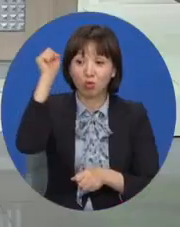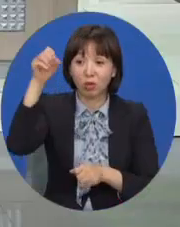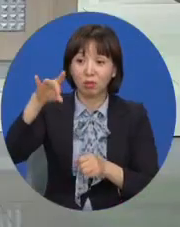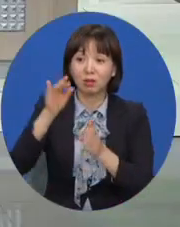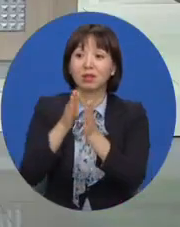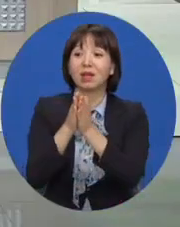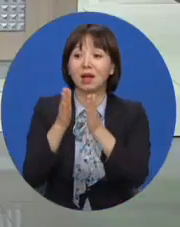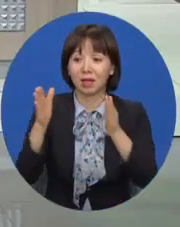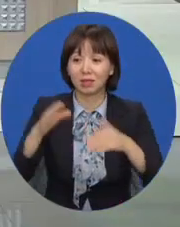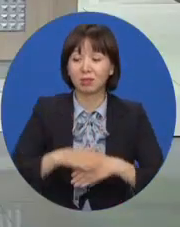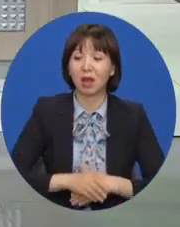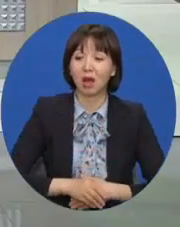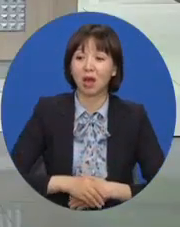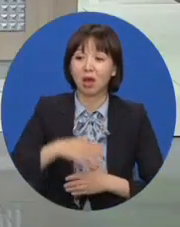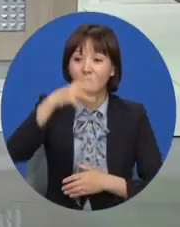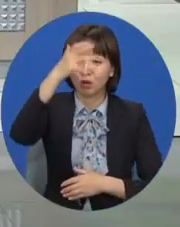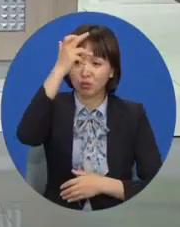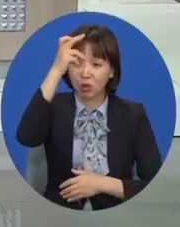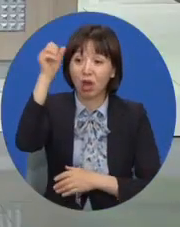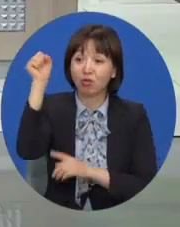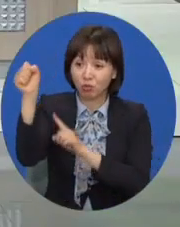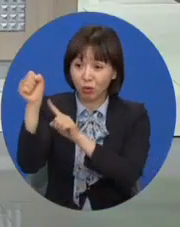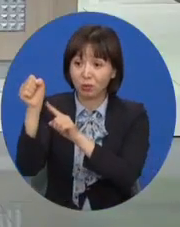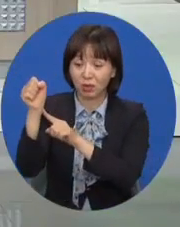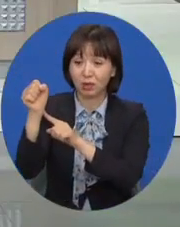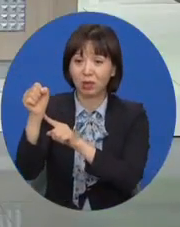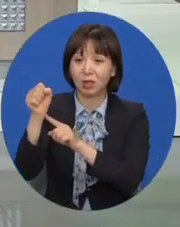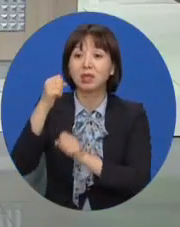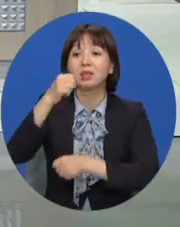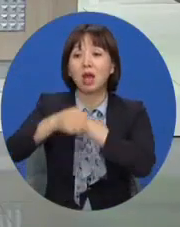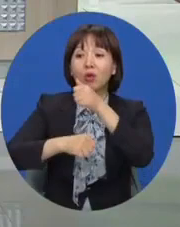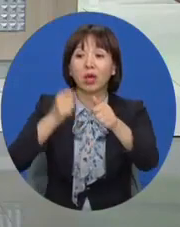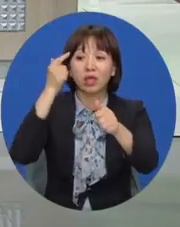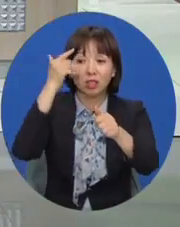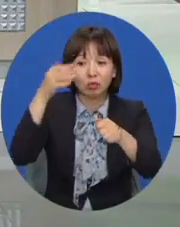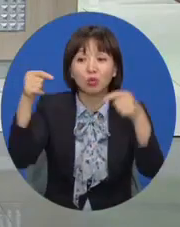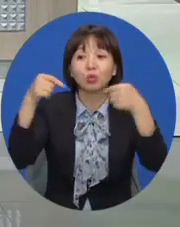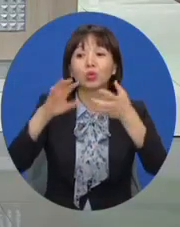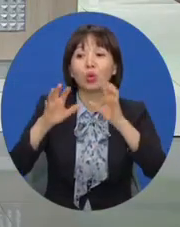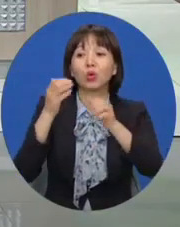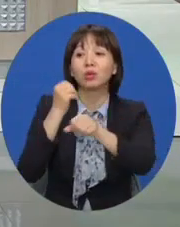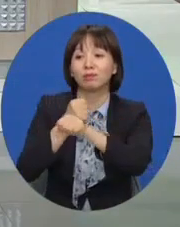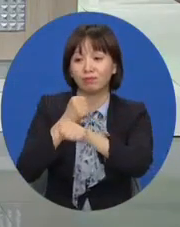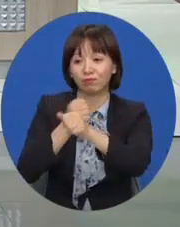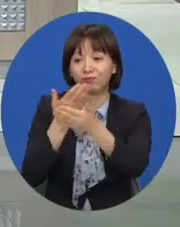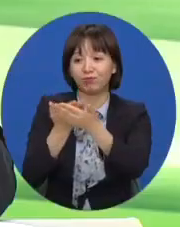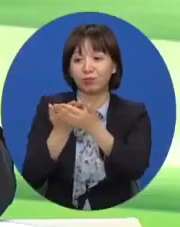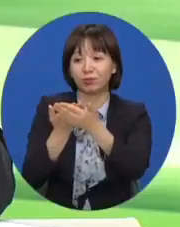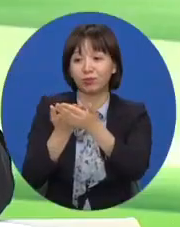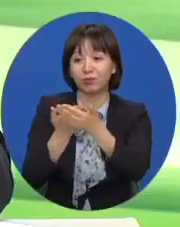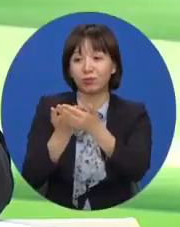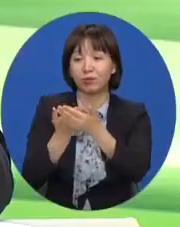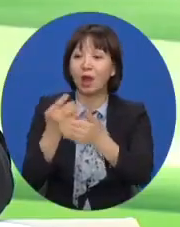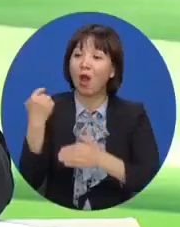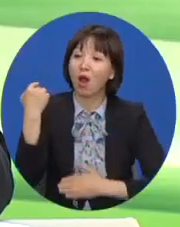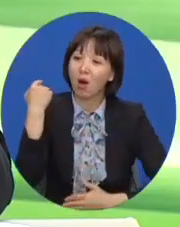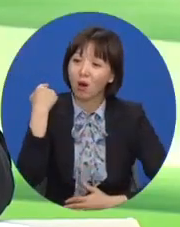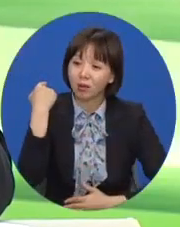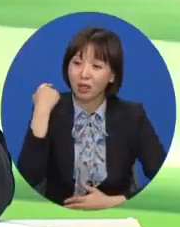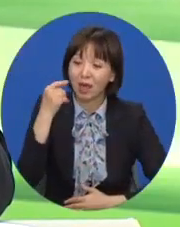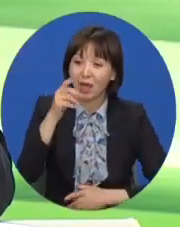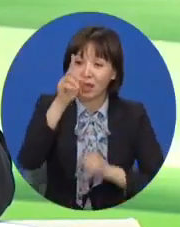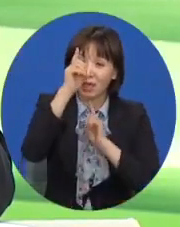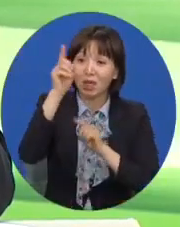하겠습니다. 후보께서 주도하셔서 자유롭게 질문하시고 함께 토론해 주시죠. 네, 어제는 우리